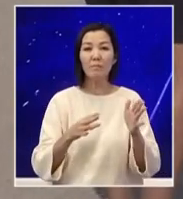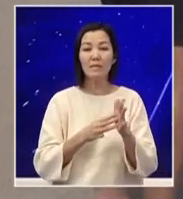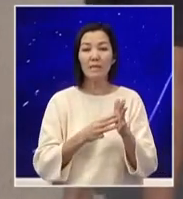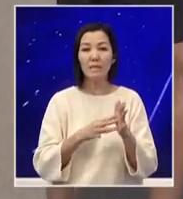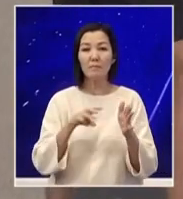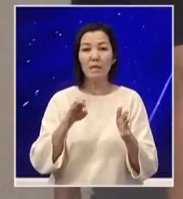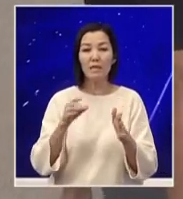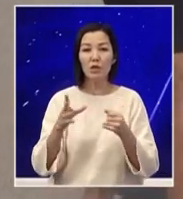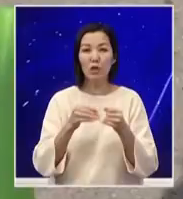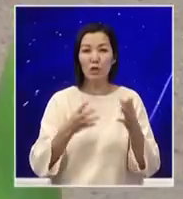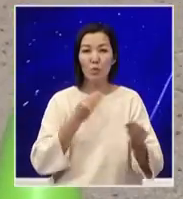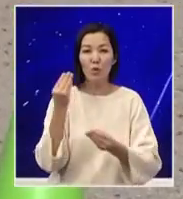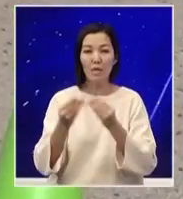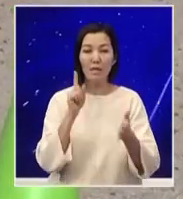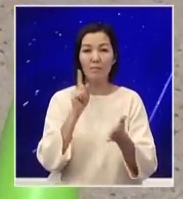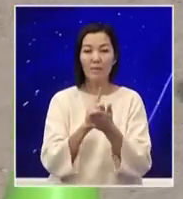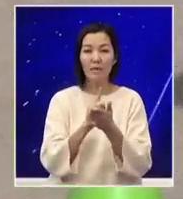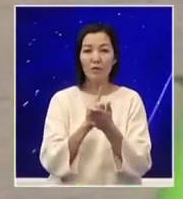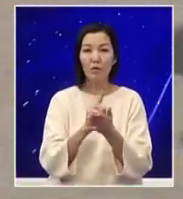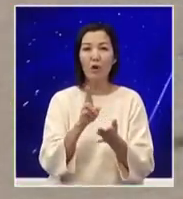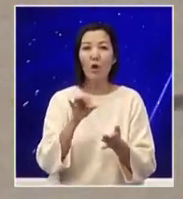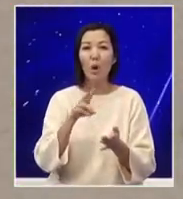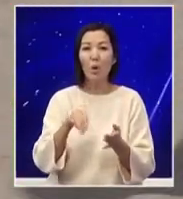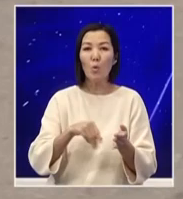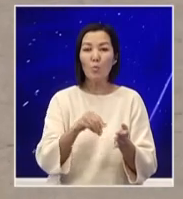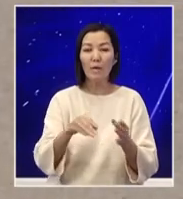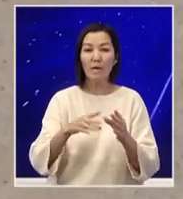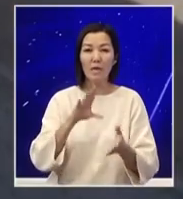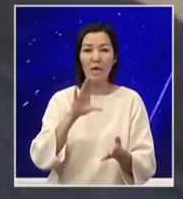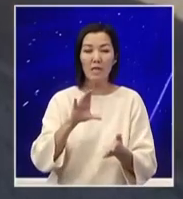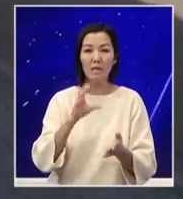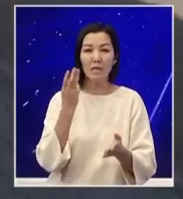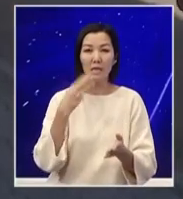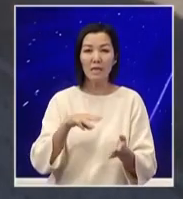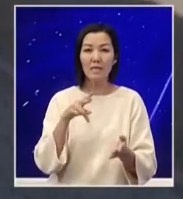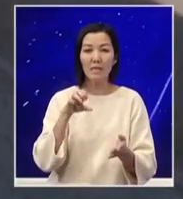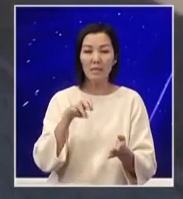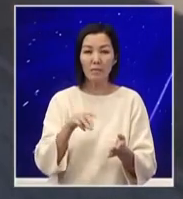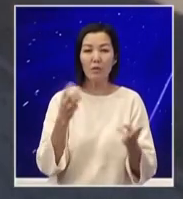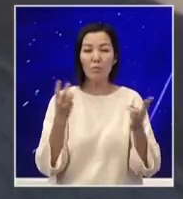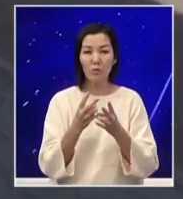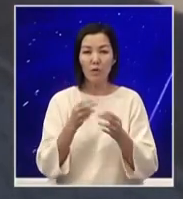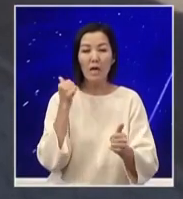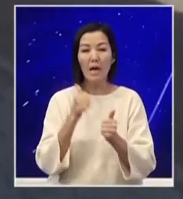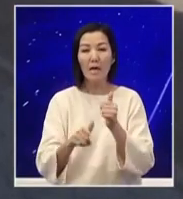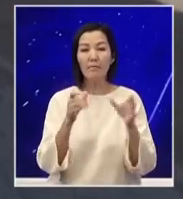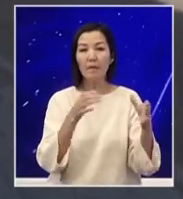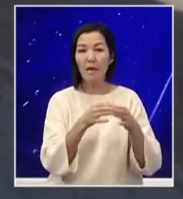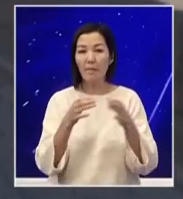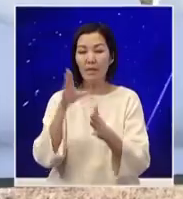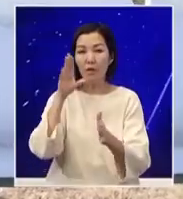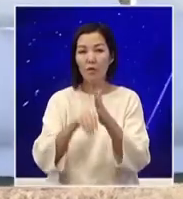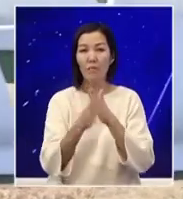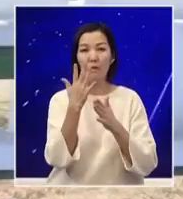алаңда ойналады. Міндетті түрде шиыршық құм төселеді. Құмның қалыңдығы 40 сантиметрден кем болмауы тиіс. Алаңда әрбір команда құрамында